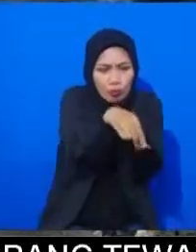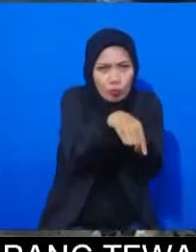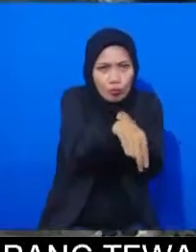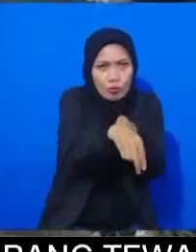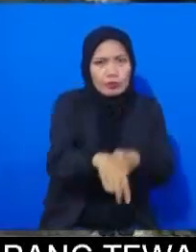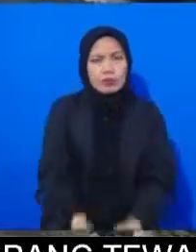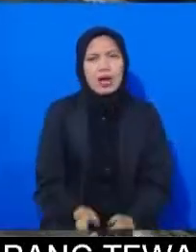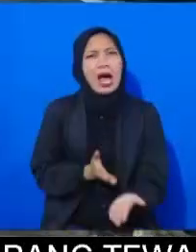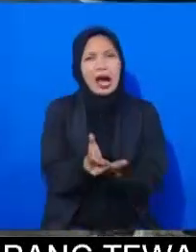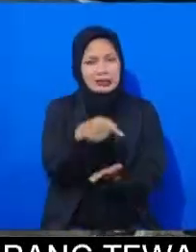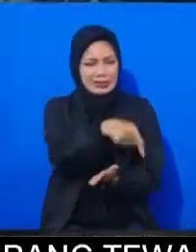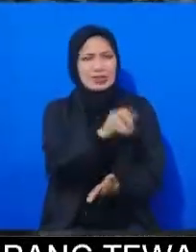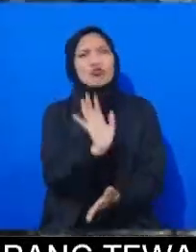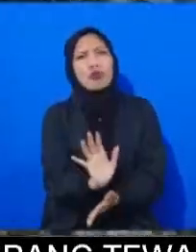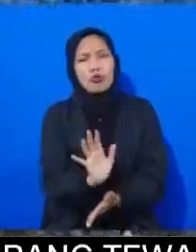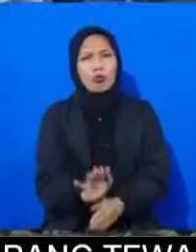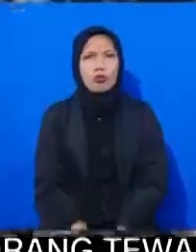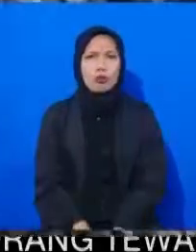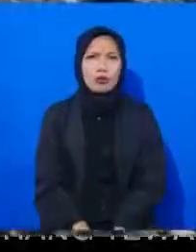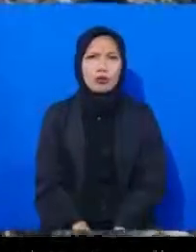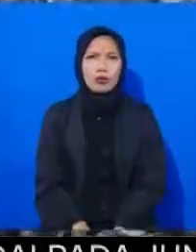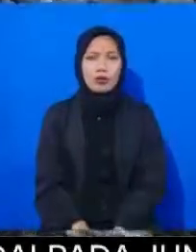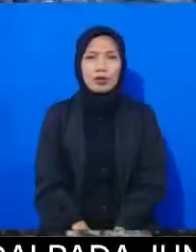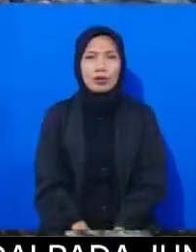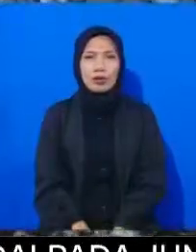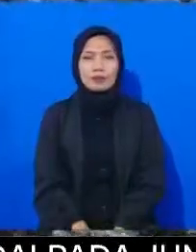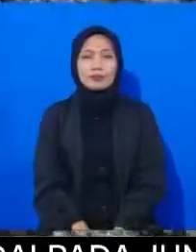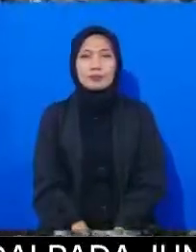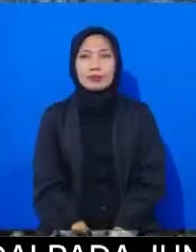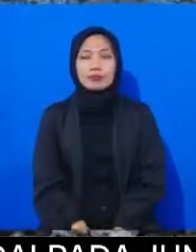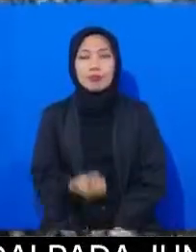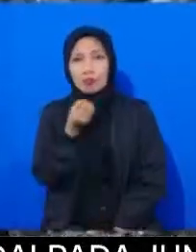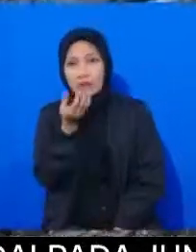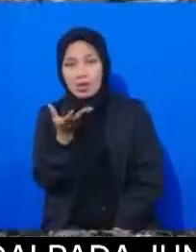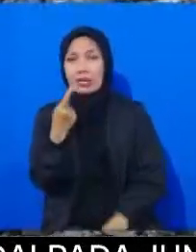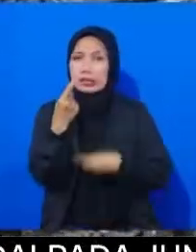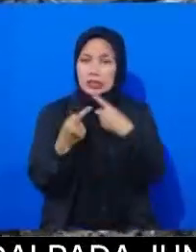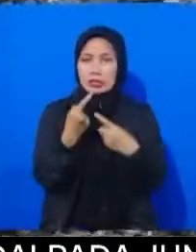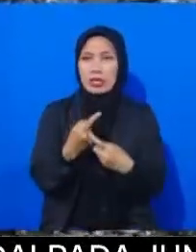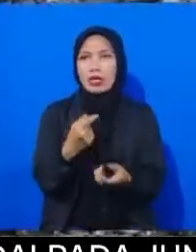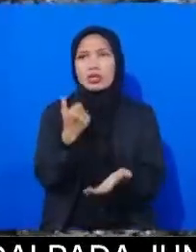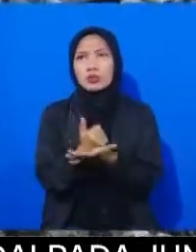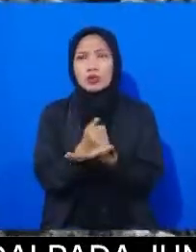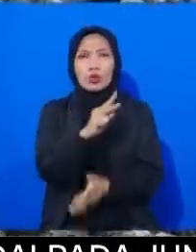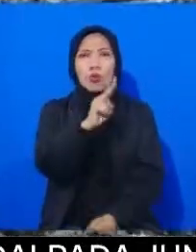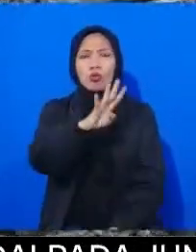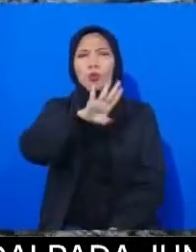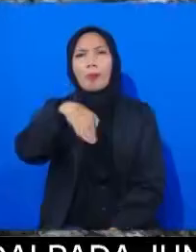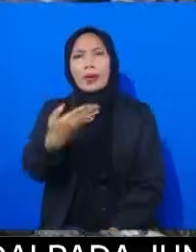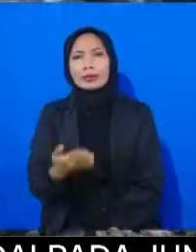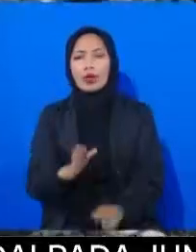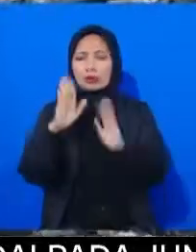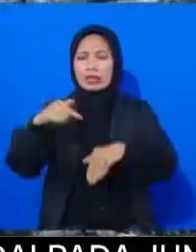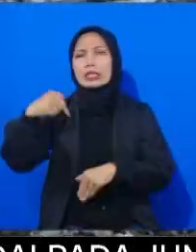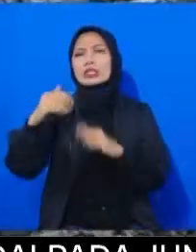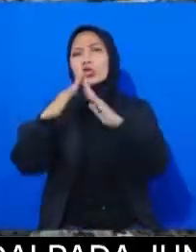satu-satunya akses menuju rumahnya. Ditemui pada Minggu sore, Ngadenin mengaku telah 24 tahun tinggal di rumah ini. Dan selama